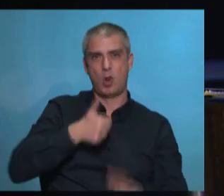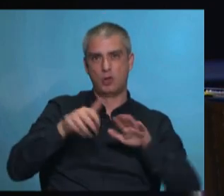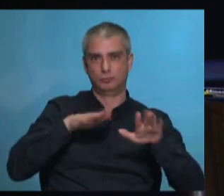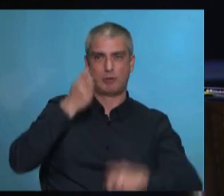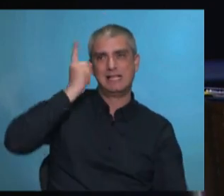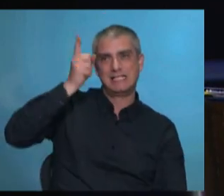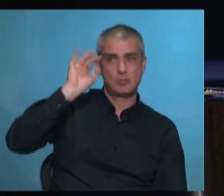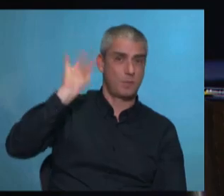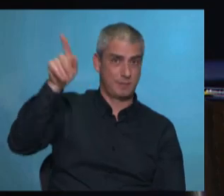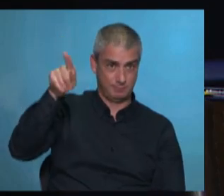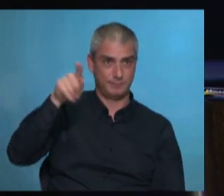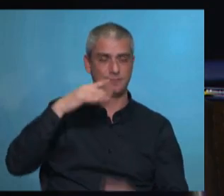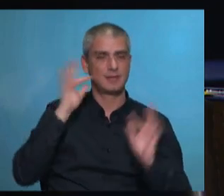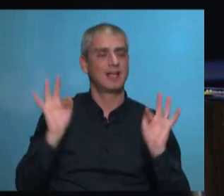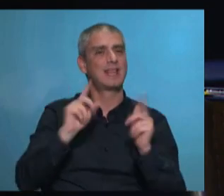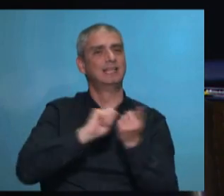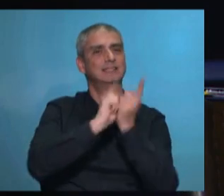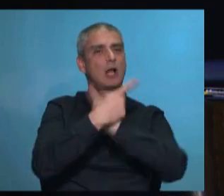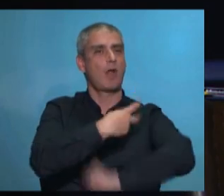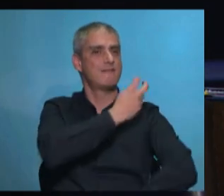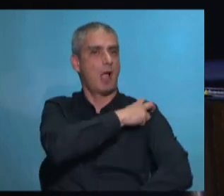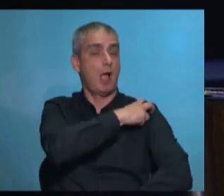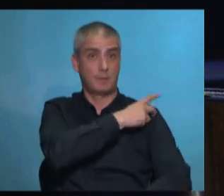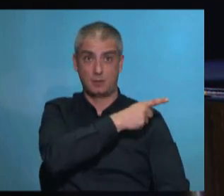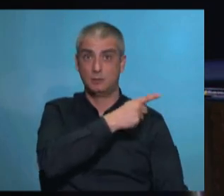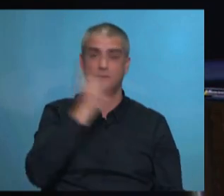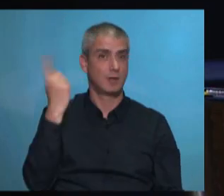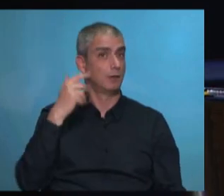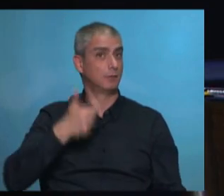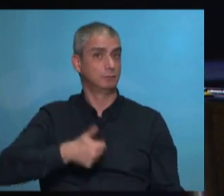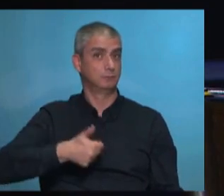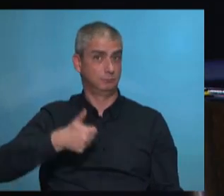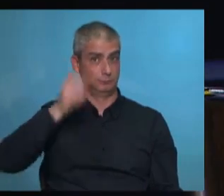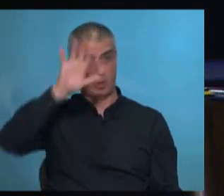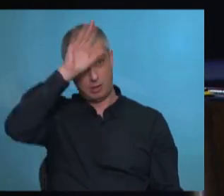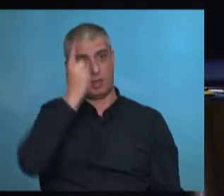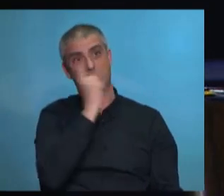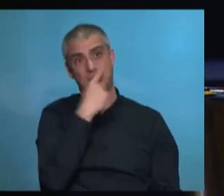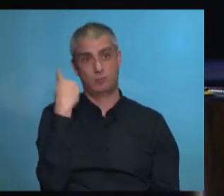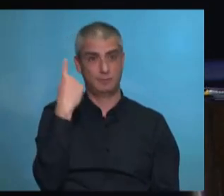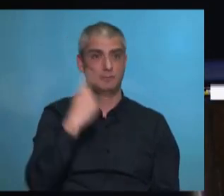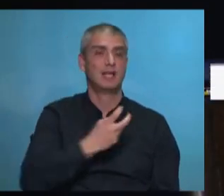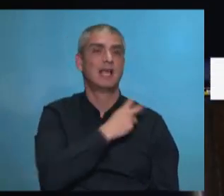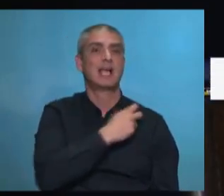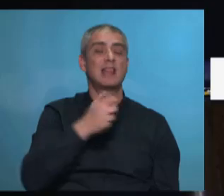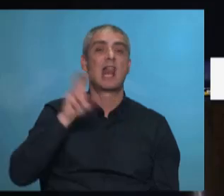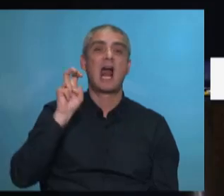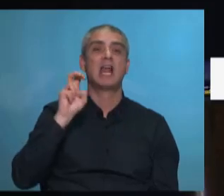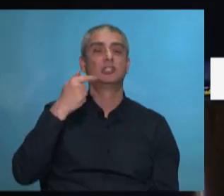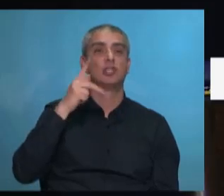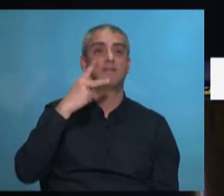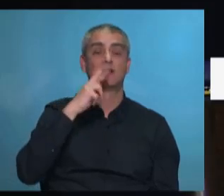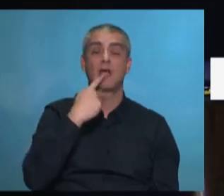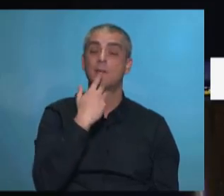הממשלה נתניהו בטקס חילופי הרמטכ"ל, ומשגר איומים משלו. הגנרל אלי ג'אפרי אמר היום שעל